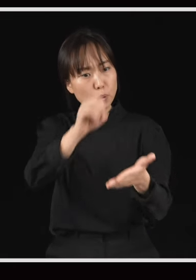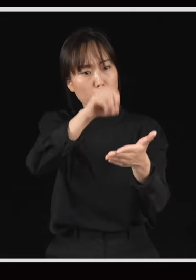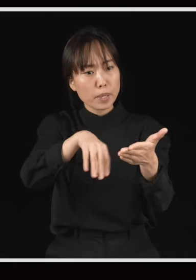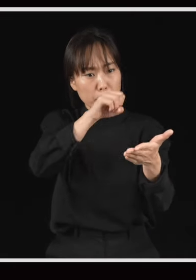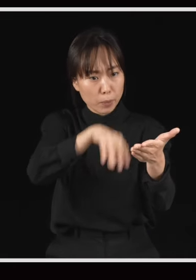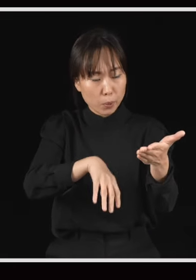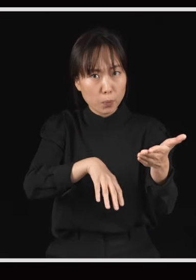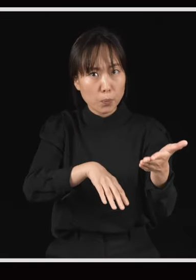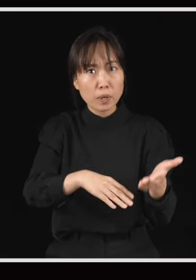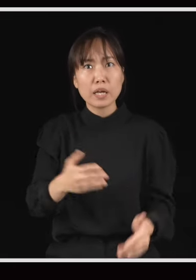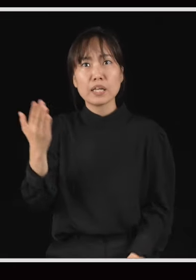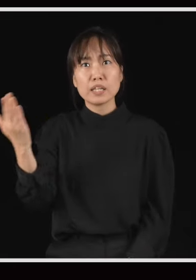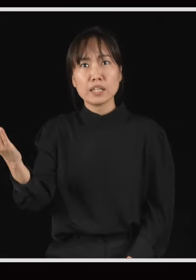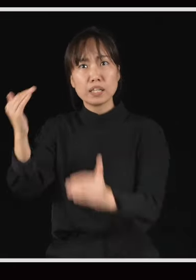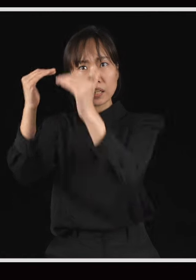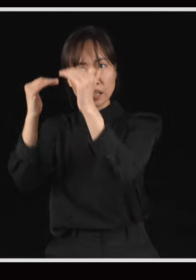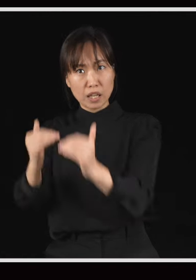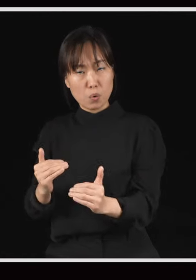덜어낼 걸 덜어내고